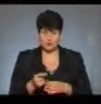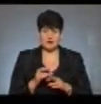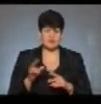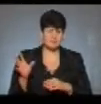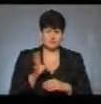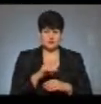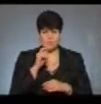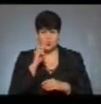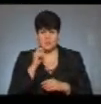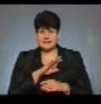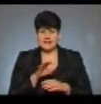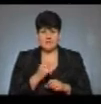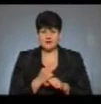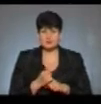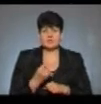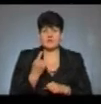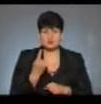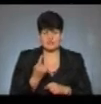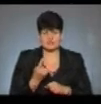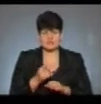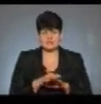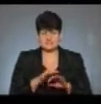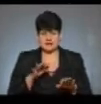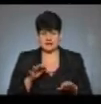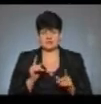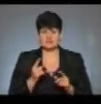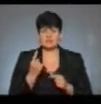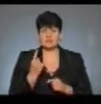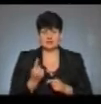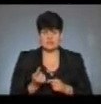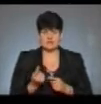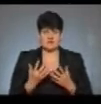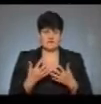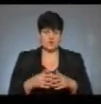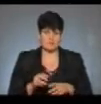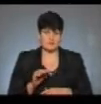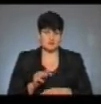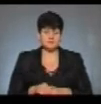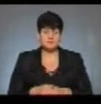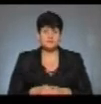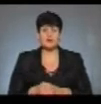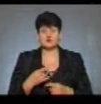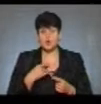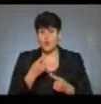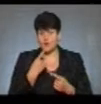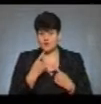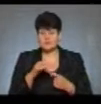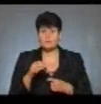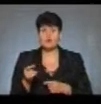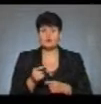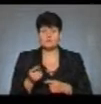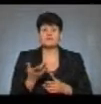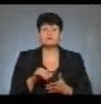всюди по Україні, не працює жоден ігровий зал і жоден ігровий автомат. Якщо ми говоримо саме про Тернопіль, де ви були